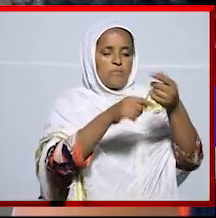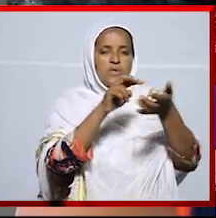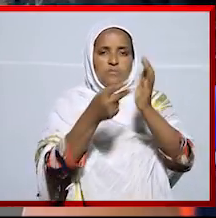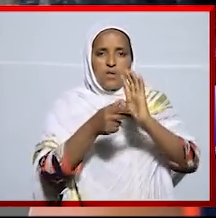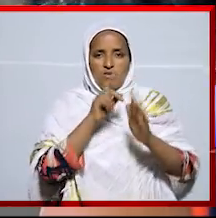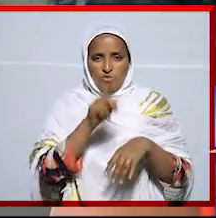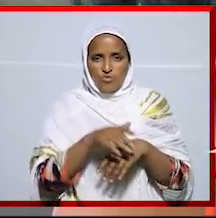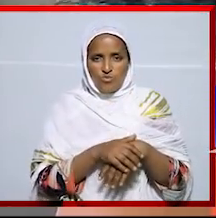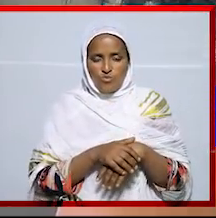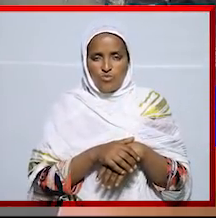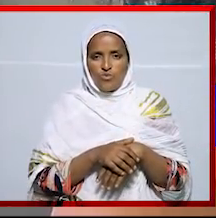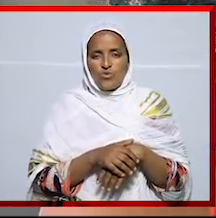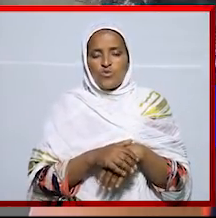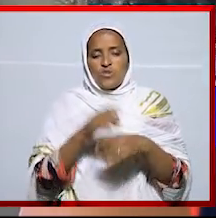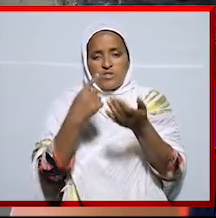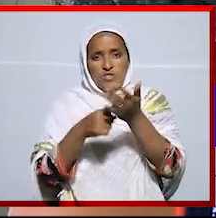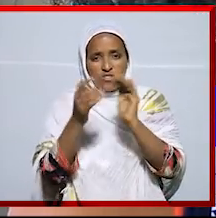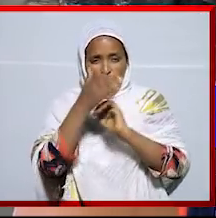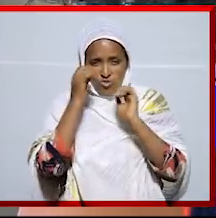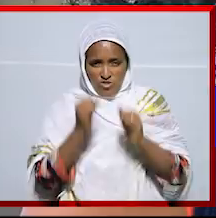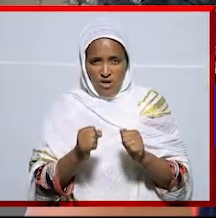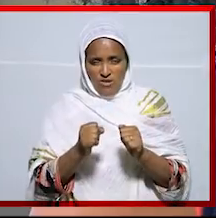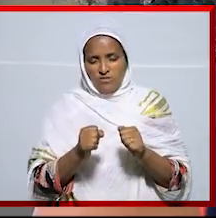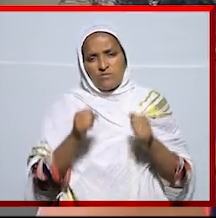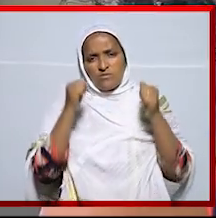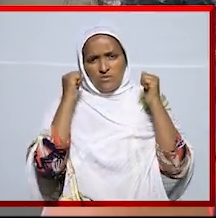ነገርንም ሳትረሳ መሄድ ማለት ነው።